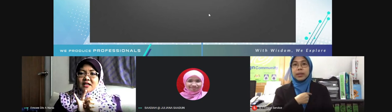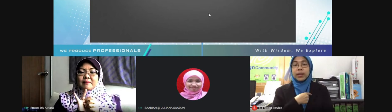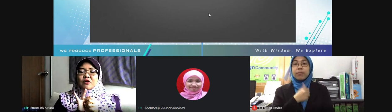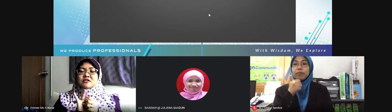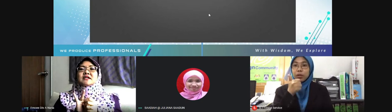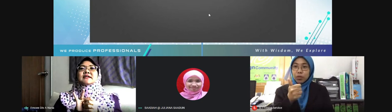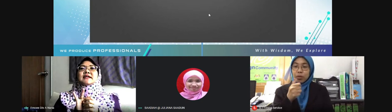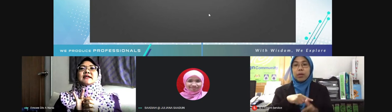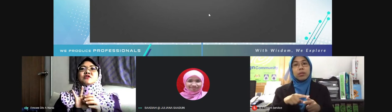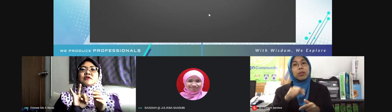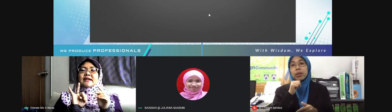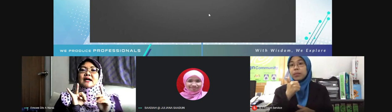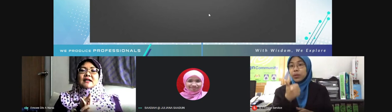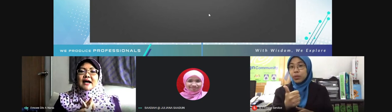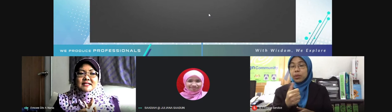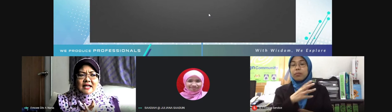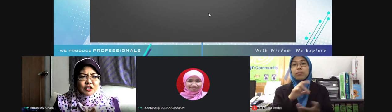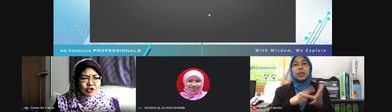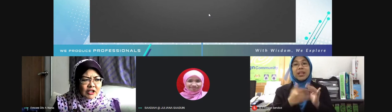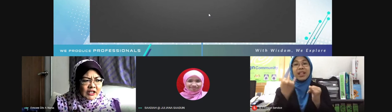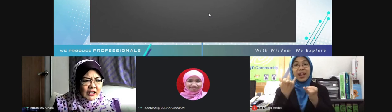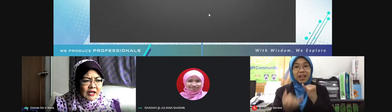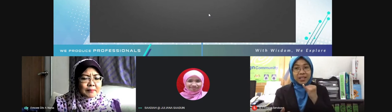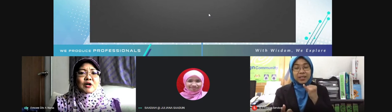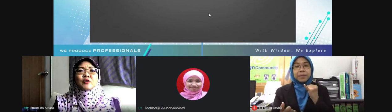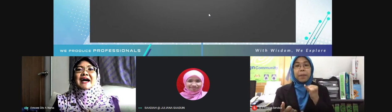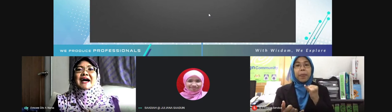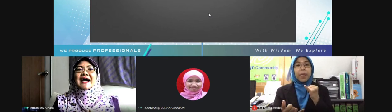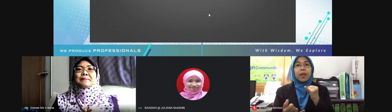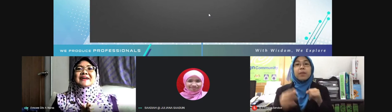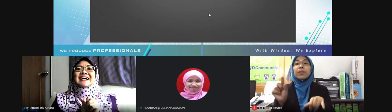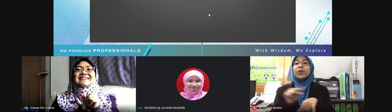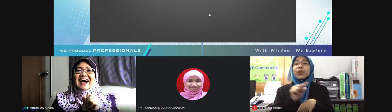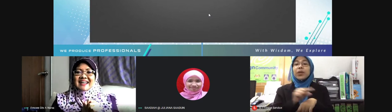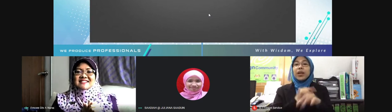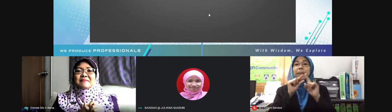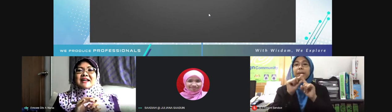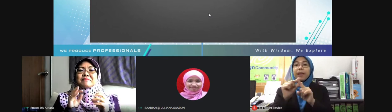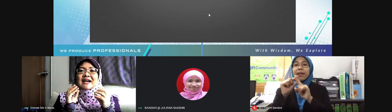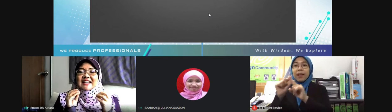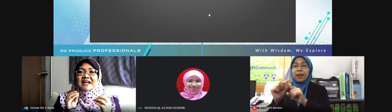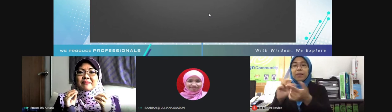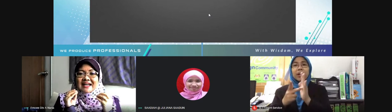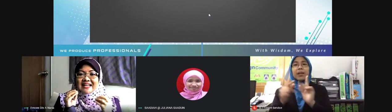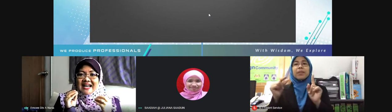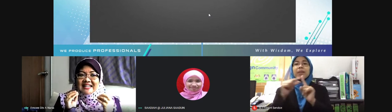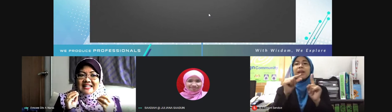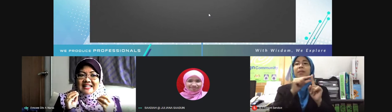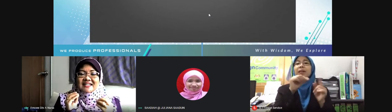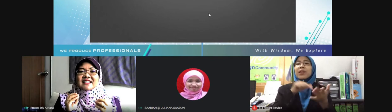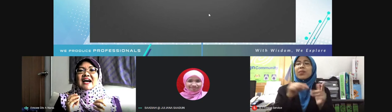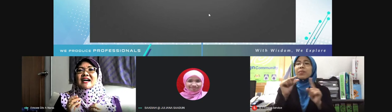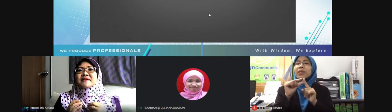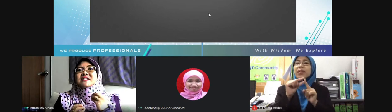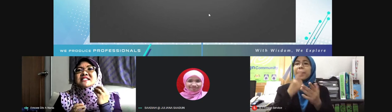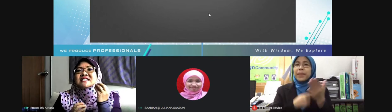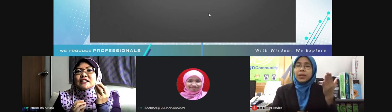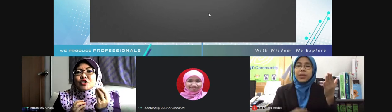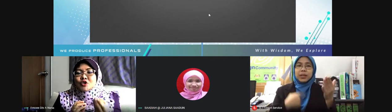bagus ke tak bagus ke, dan juga yang terakhir sekali tu penggunaan perkataan, sama ada perkataan-perkataan kita ni